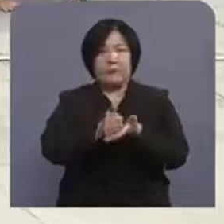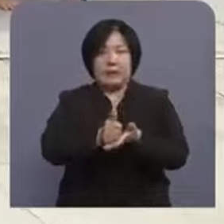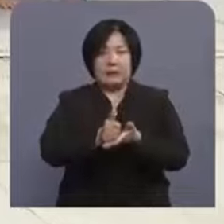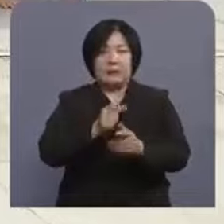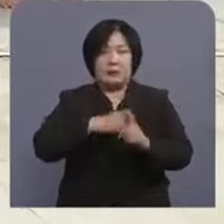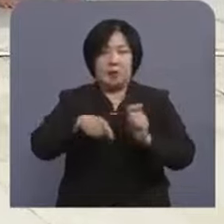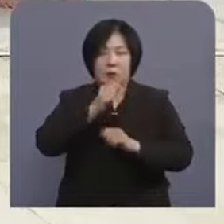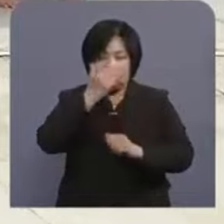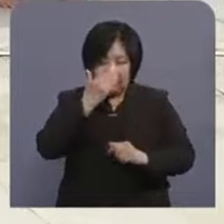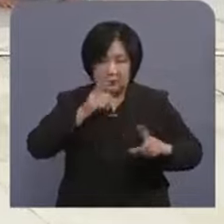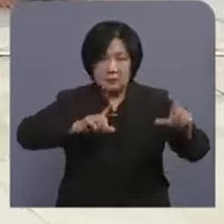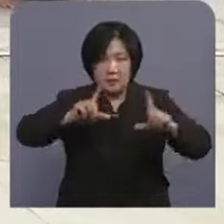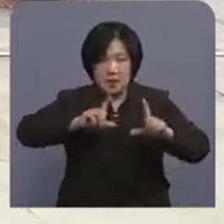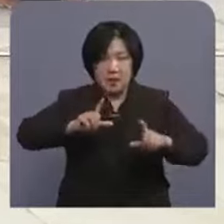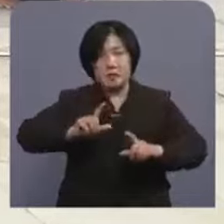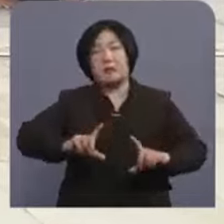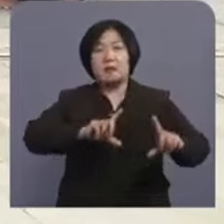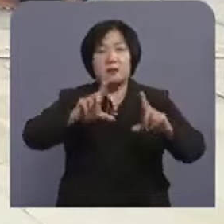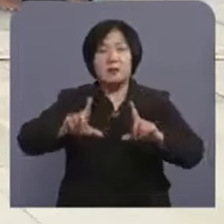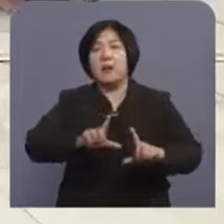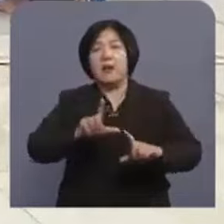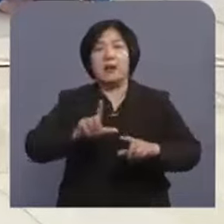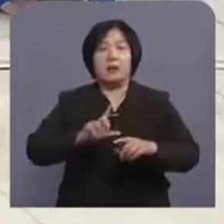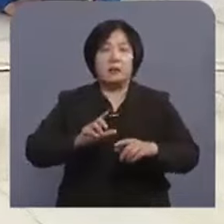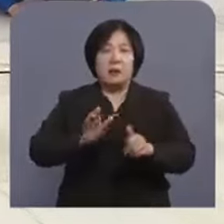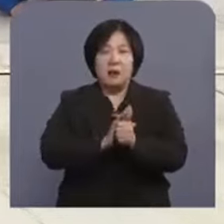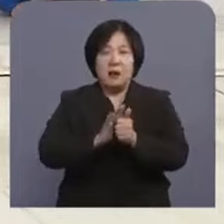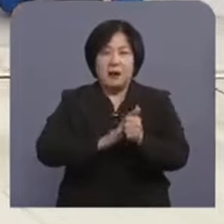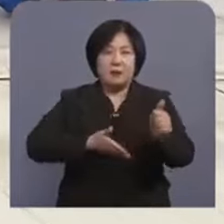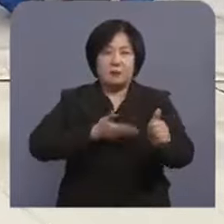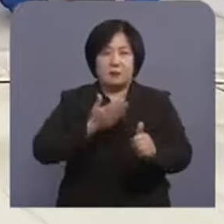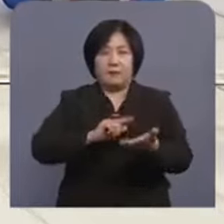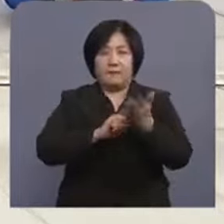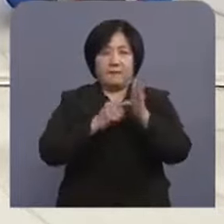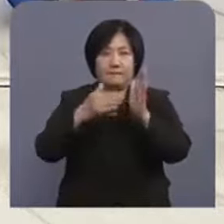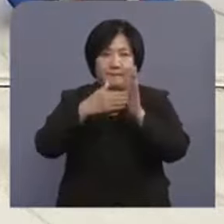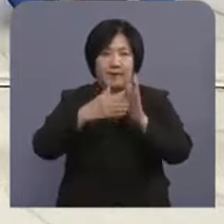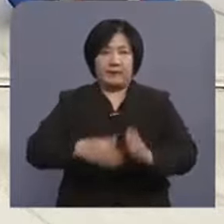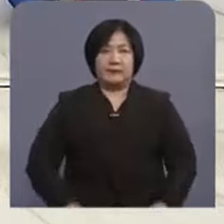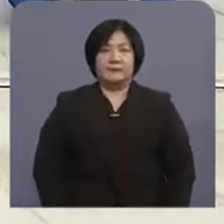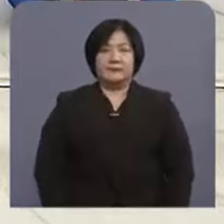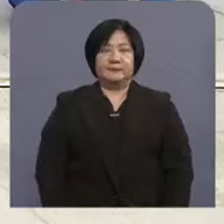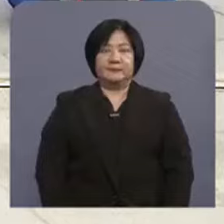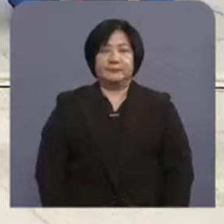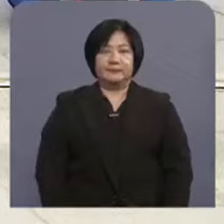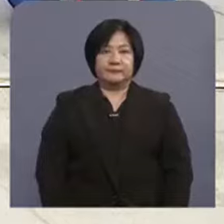민생을 챙기겠다고 밝혔습니다. KBS 뉴스 황현규입니다.